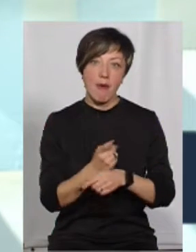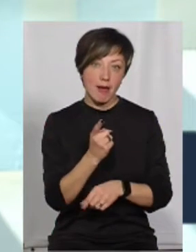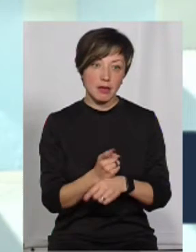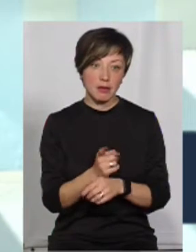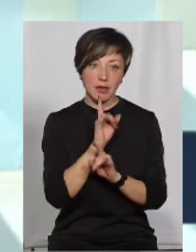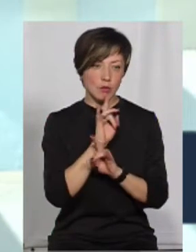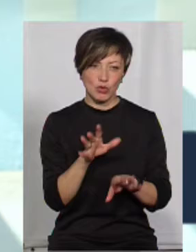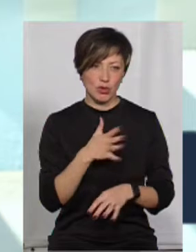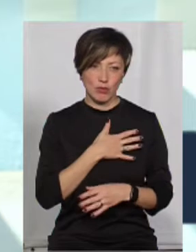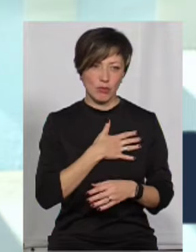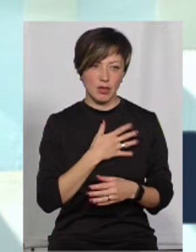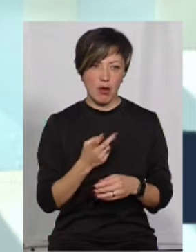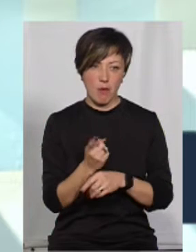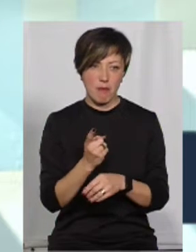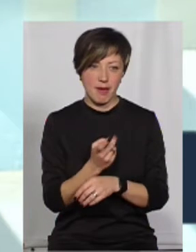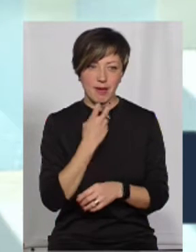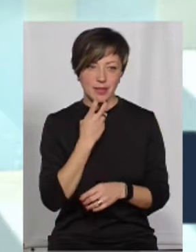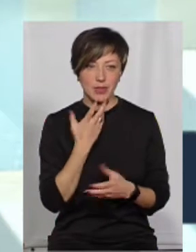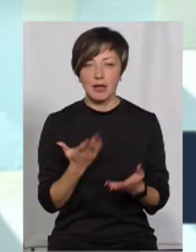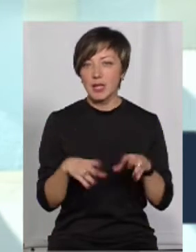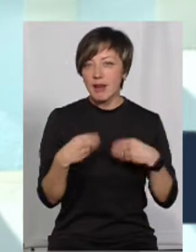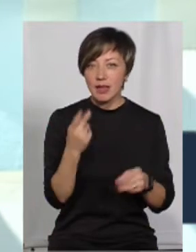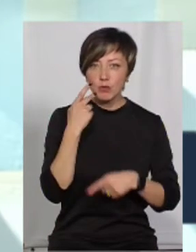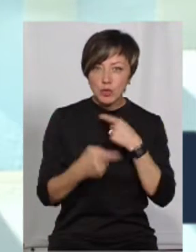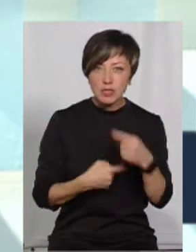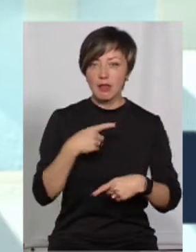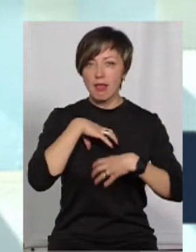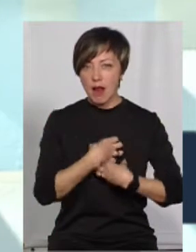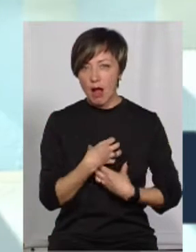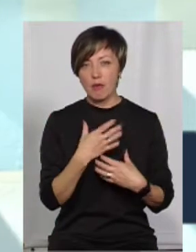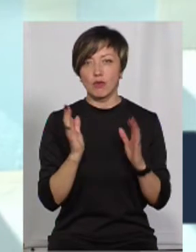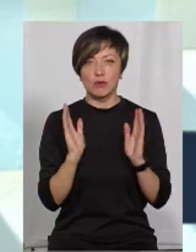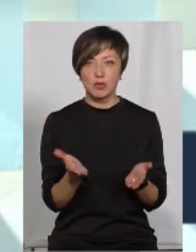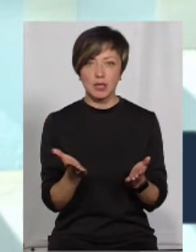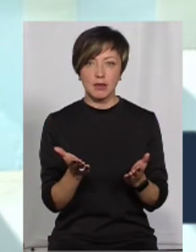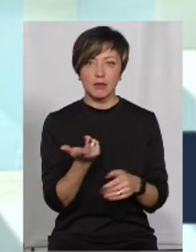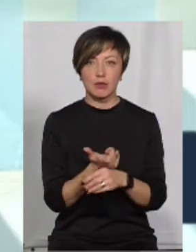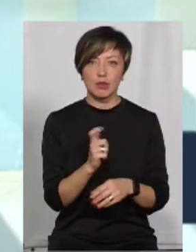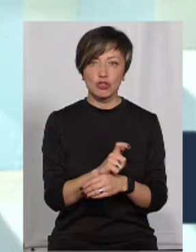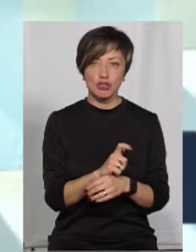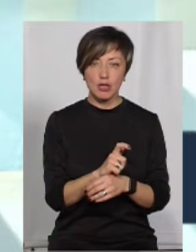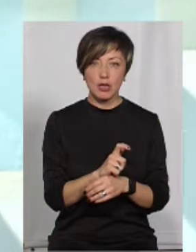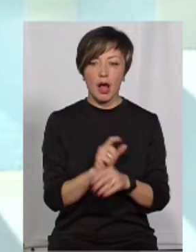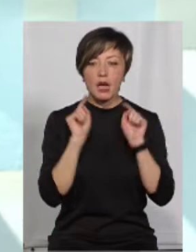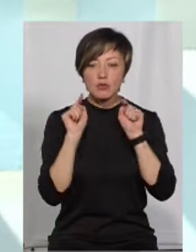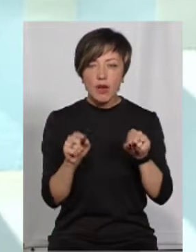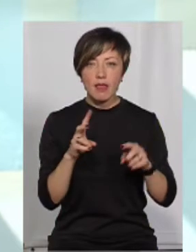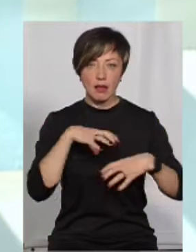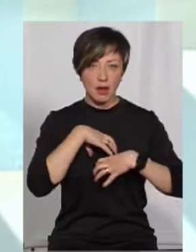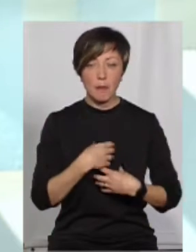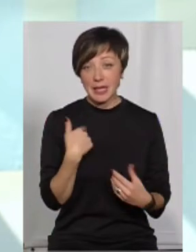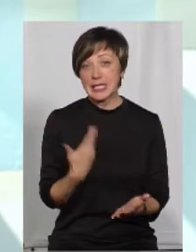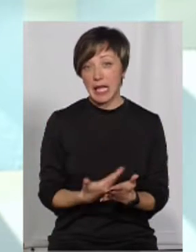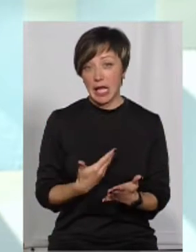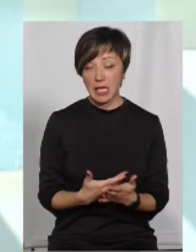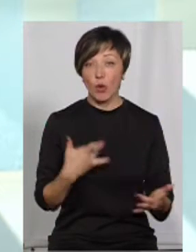прикладу, то він і буде любити комедії. Якщо, до прикладу, давати весь час драми, то буде і більш акцентуватися на драмах.